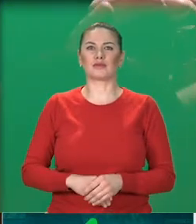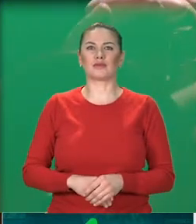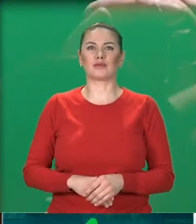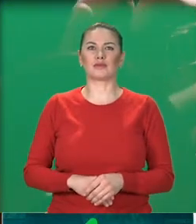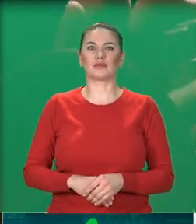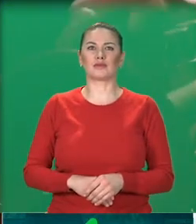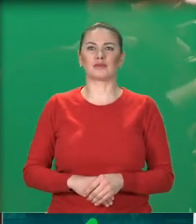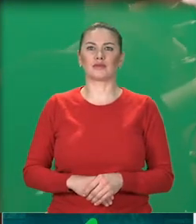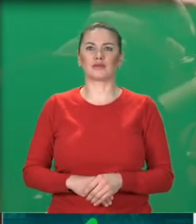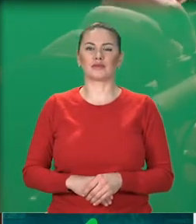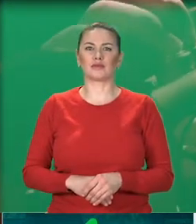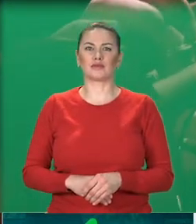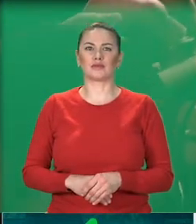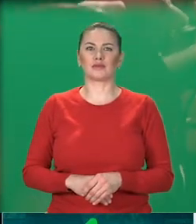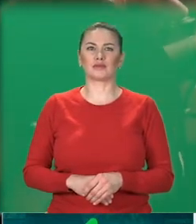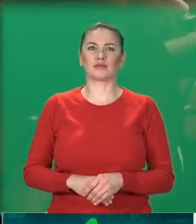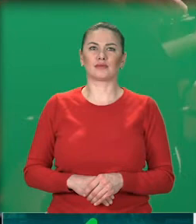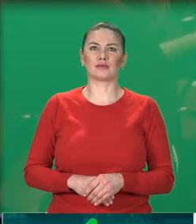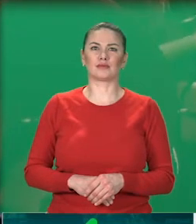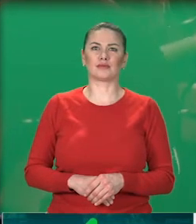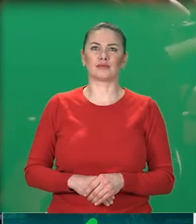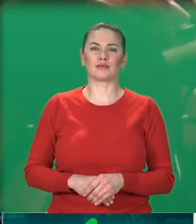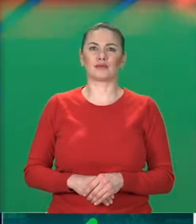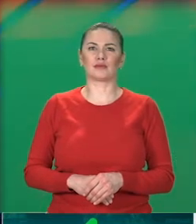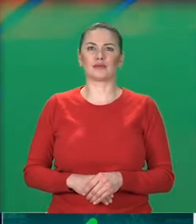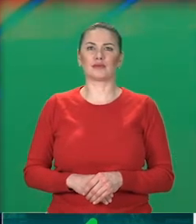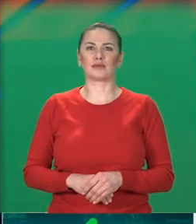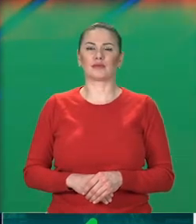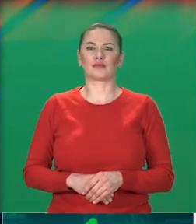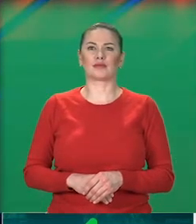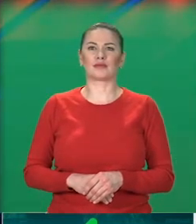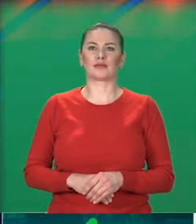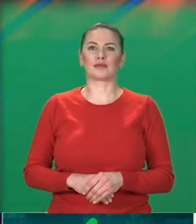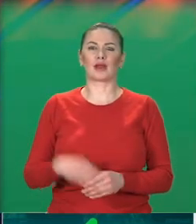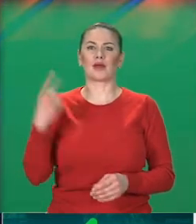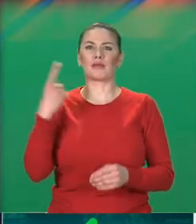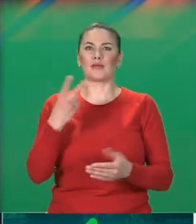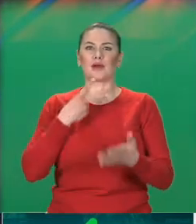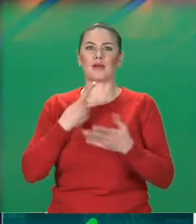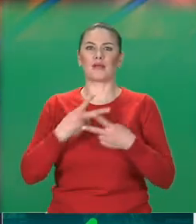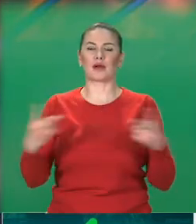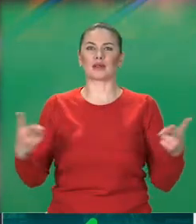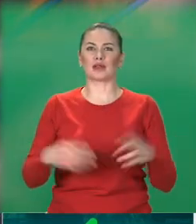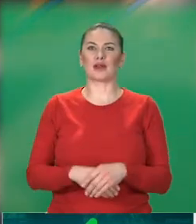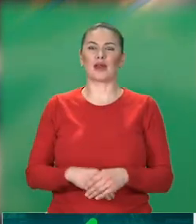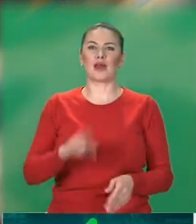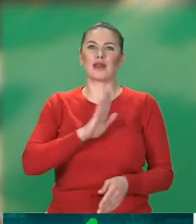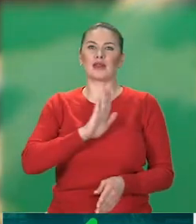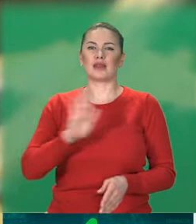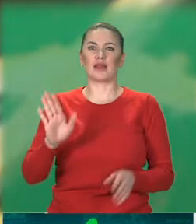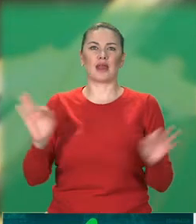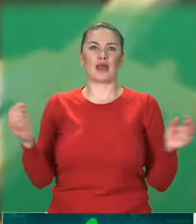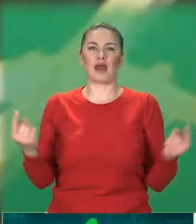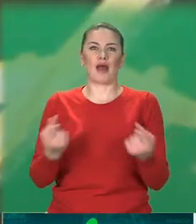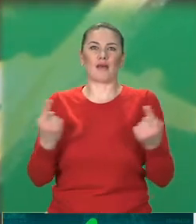С музыки из фильма «Обыкновенное чудо» начинается чудо необыкновенное. По сюжету фильма организаторам необходимо на ходу сочинить сценарий и